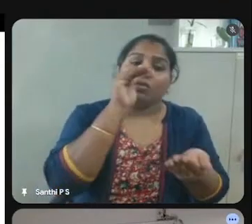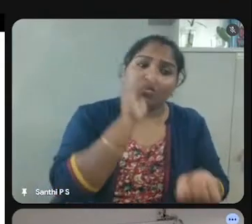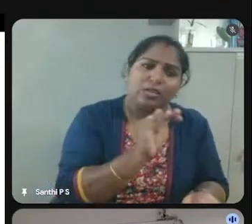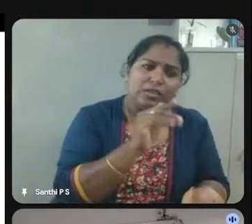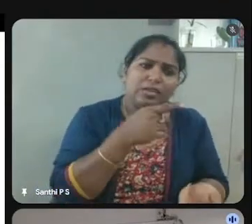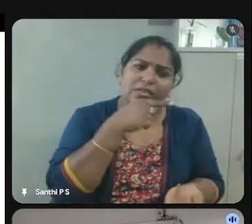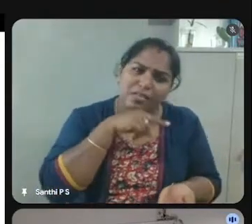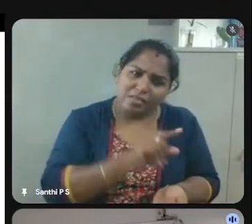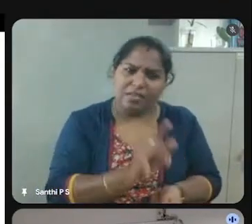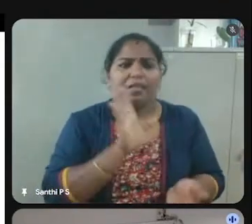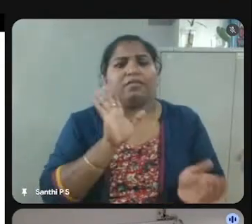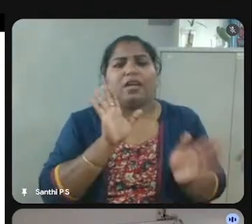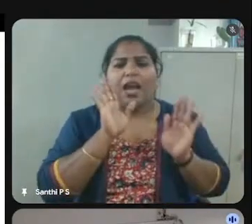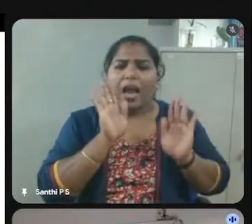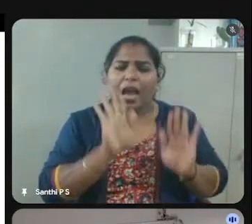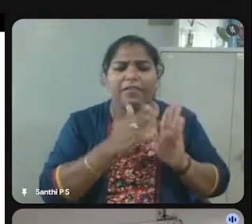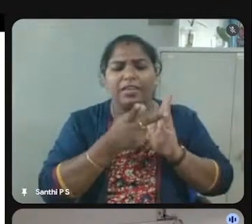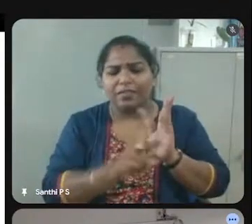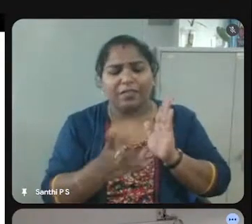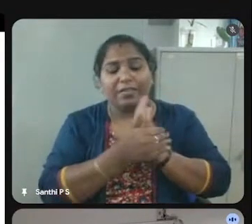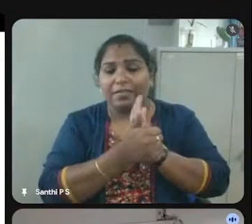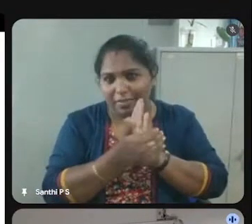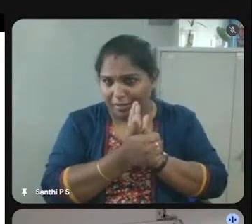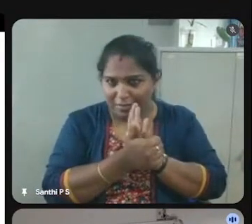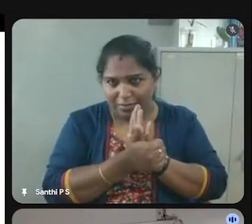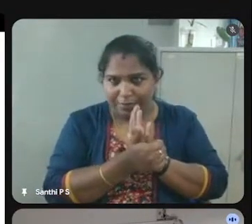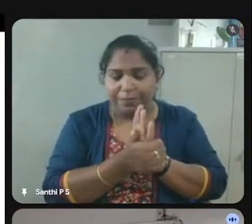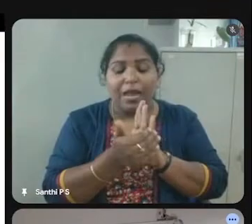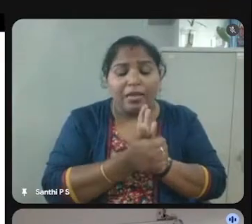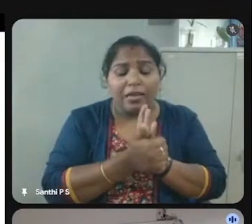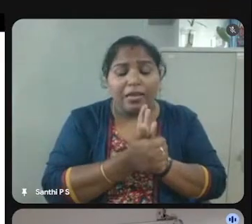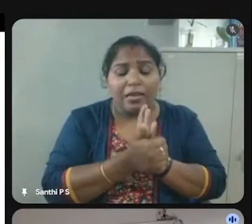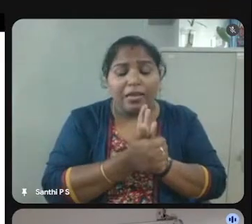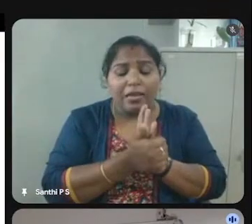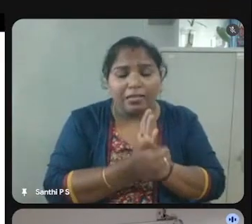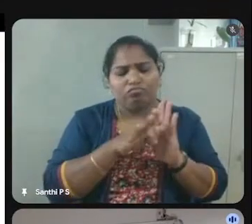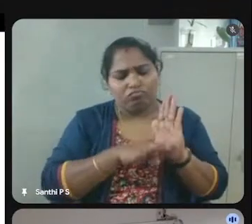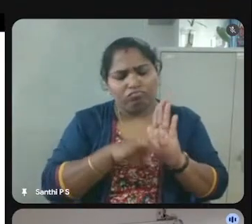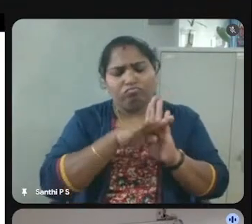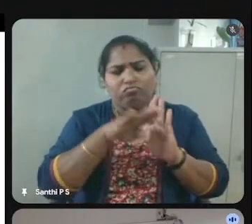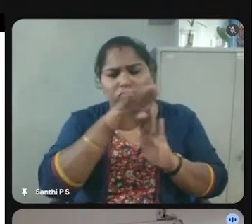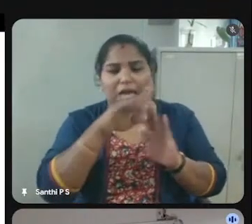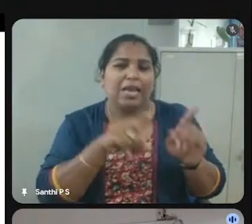അതായത് കുട്ടികളില് സെൽഫ് ഹെൽപ്പ് സ്കിൽസ് എന്ന് പറയും. ഘട്ടം ഘട്ടമായിട്ട് വസ്ത്രം